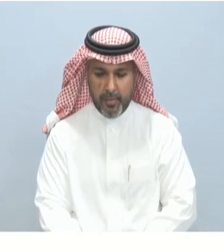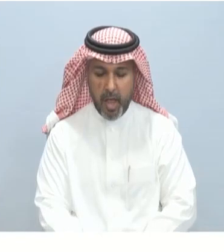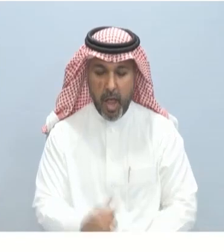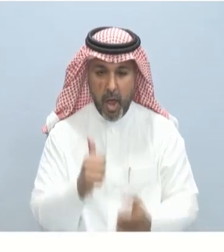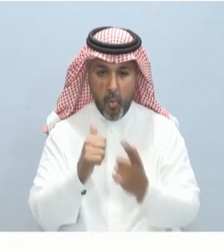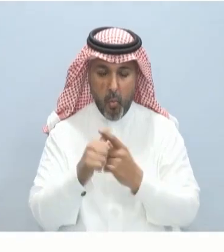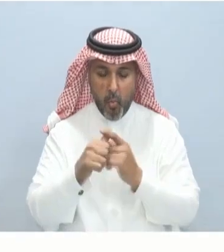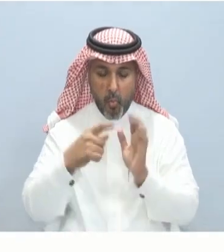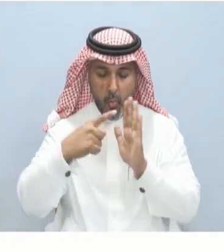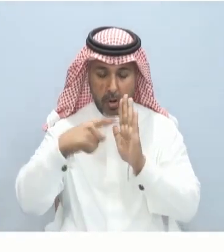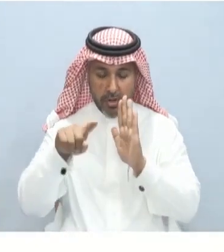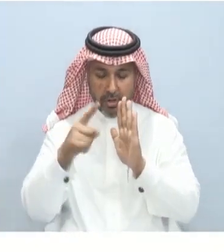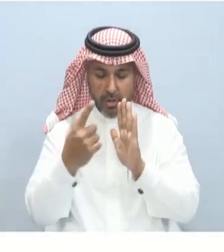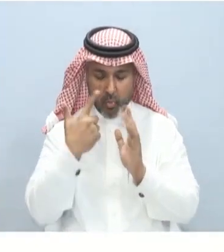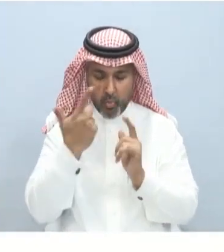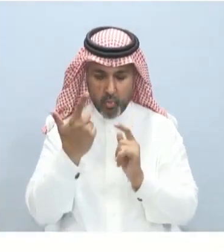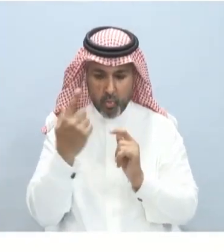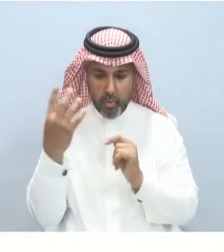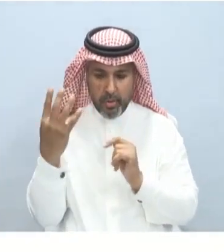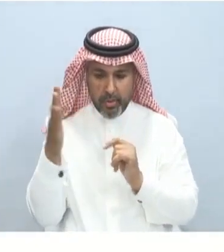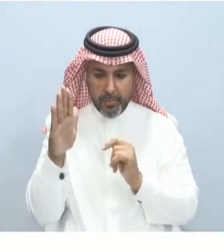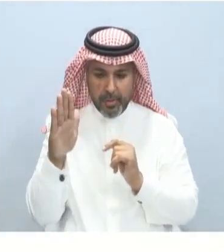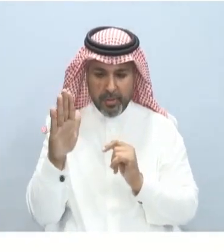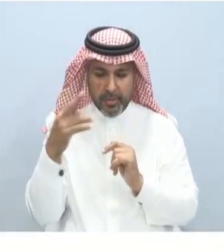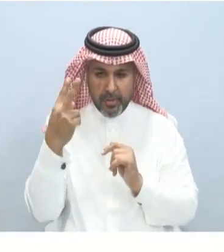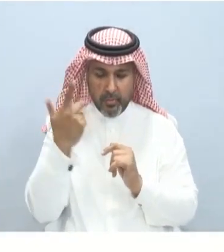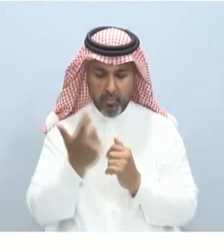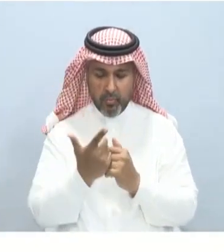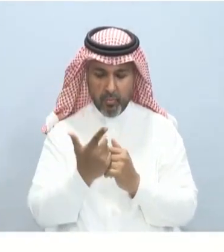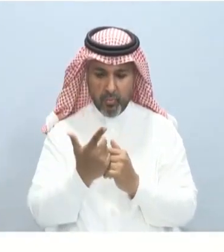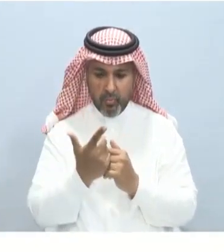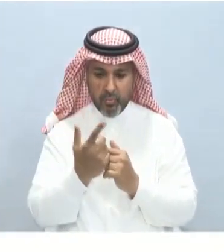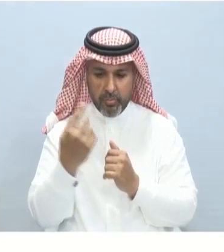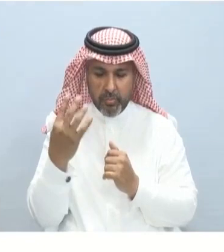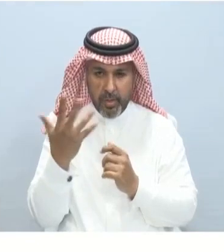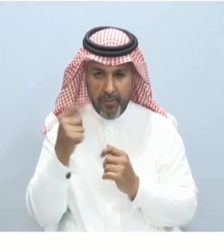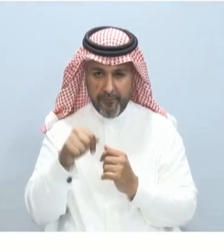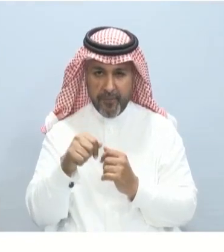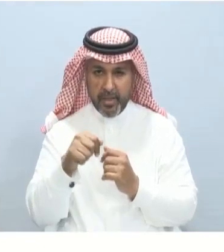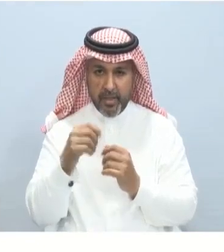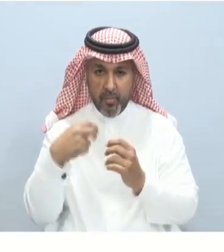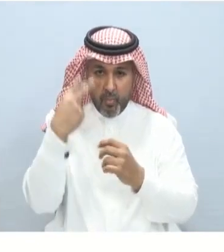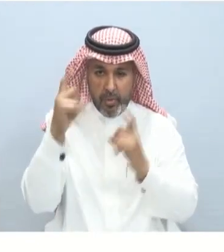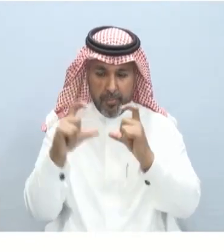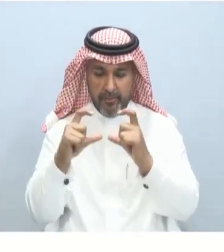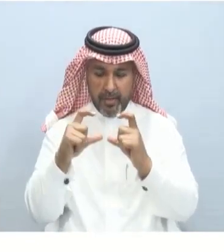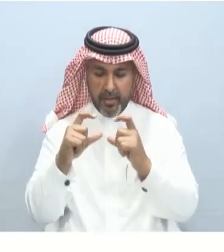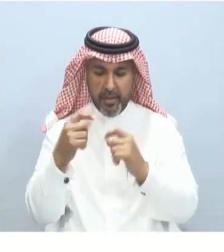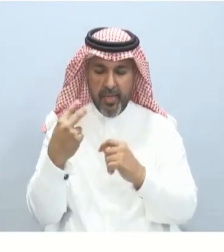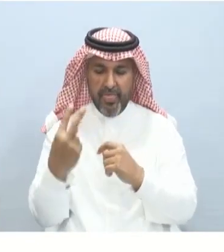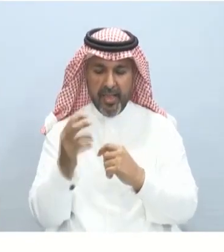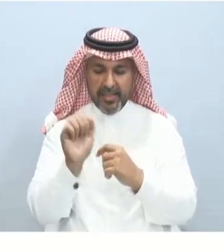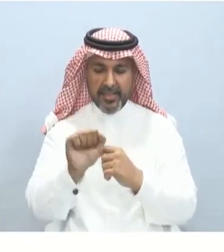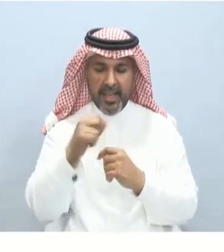هل الحد الاول مربع هل اربعه صاد تربيع عباره عن مربع نعم اربعه صاد تربيع هي مربع